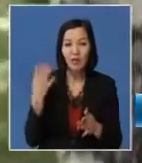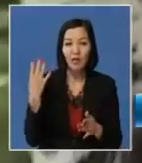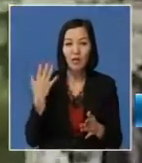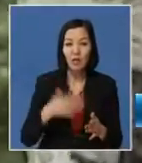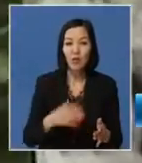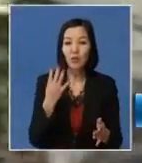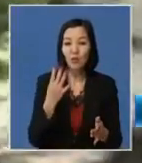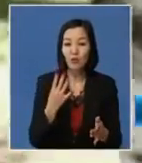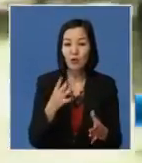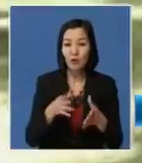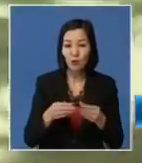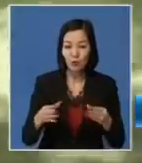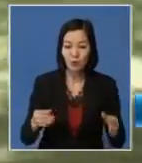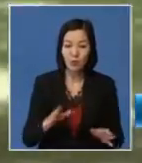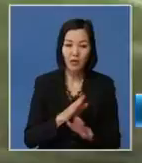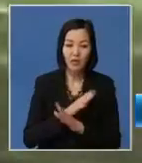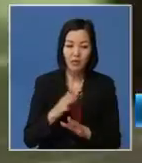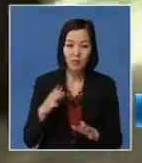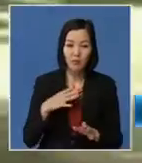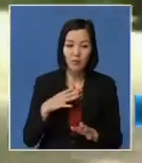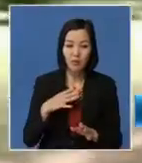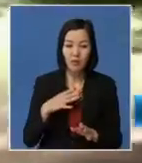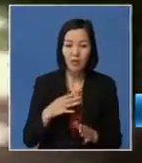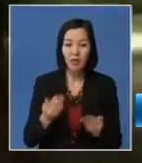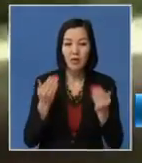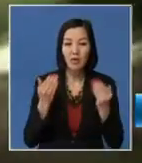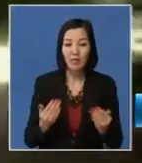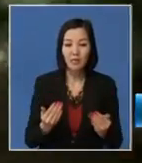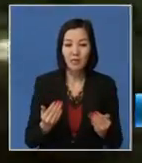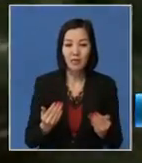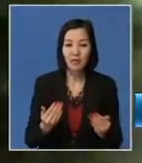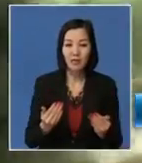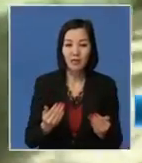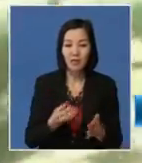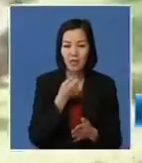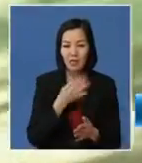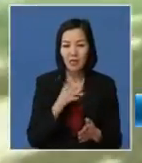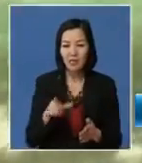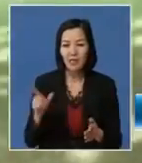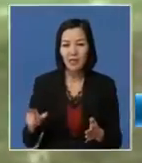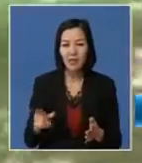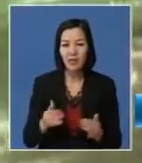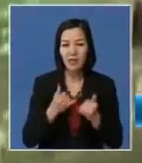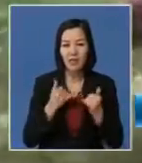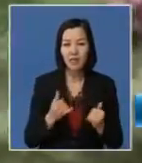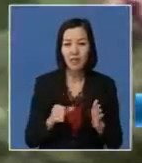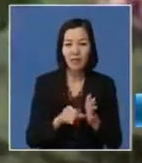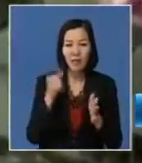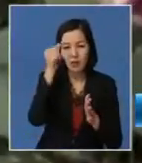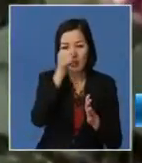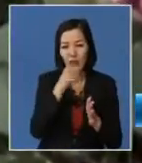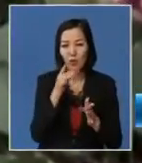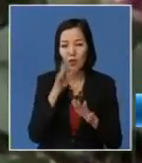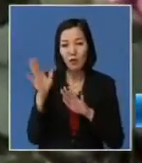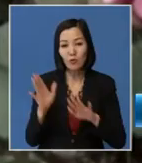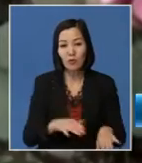көрер көрместе көз жұмды. Көзден кетсе, көңілден кетет деген сөз бар. Жақсы адамдарға арналмаса керек. 6 жыл өтсе де